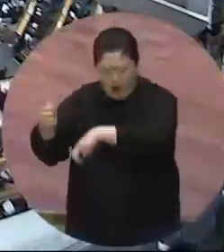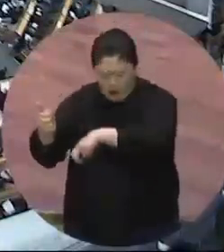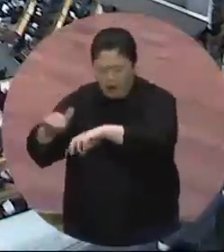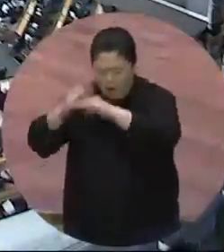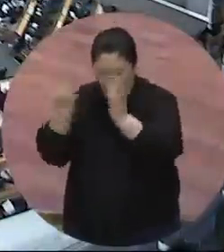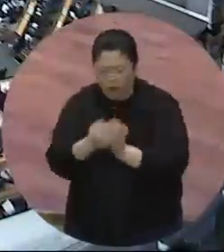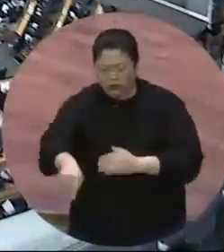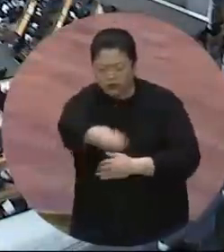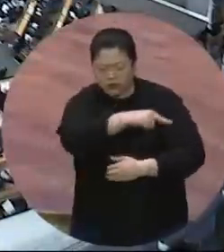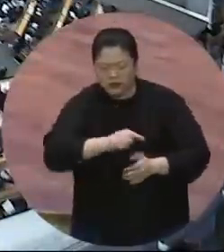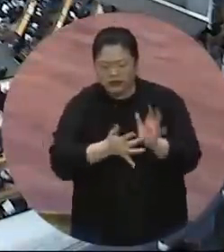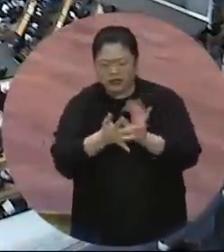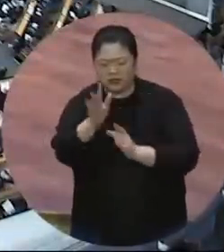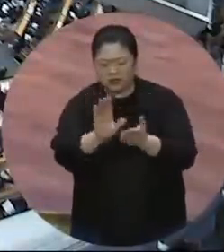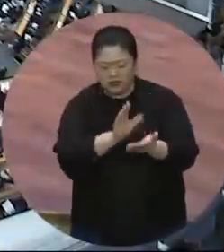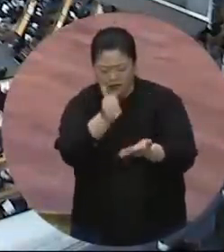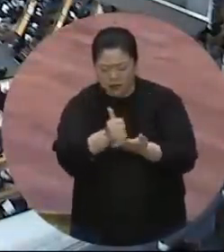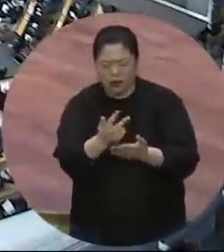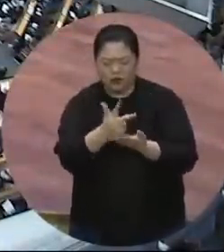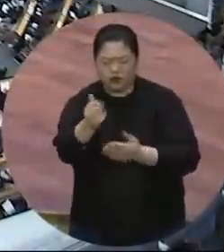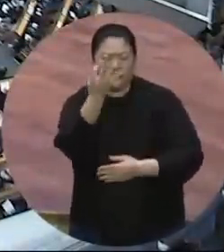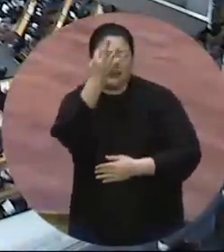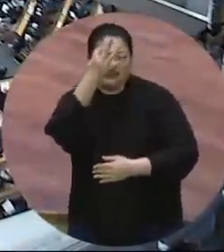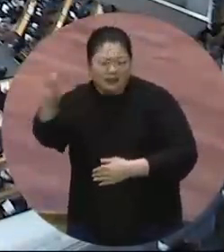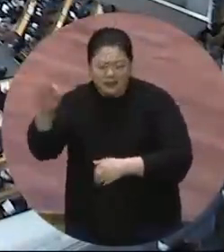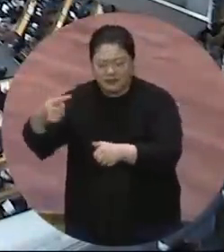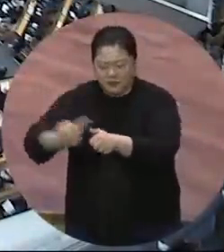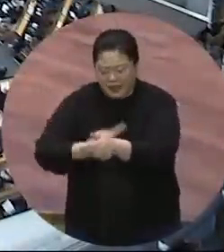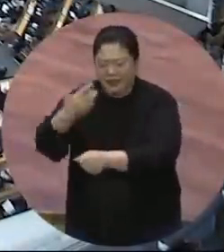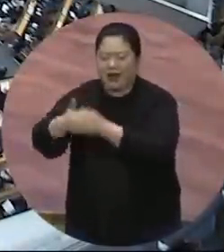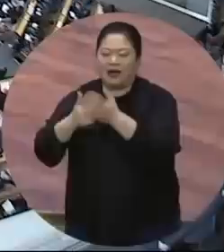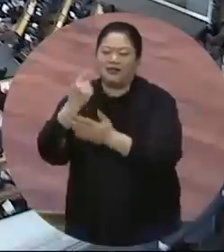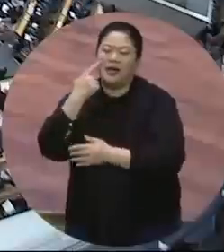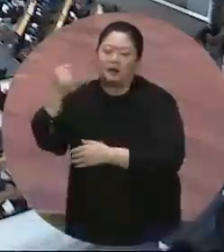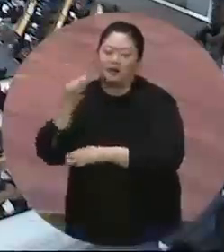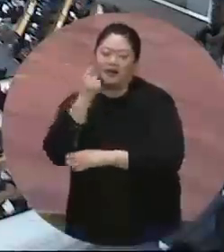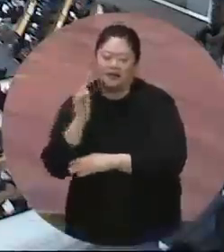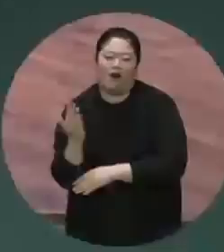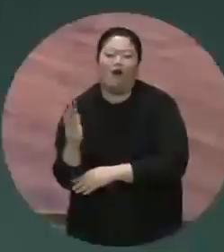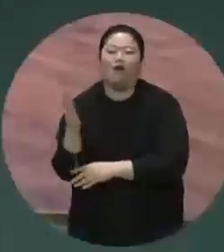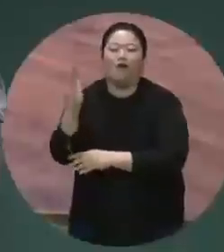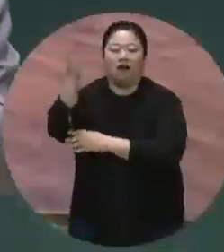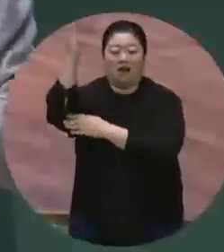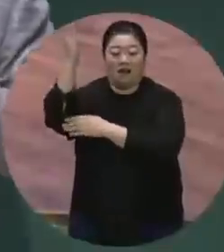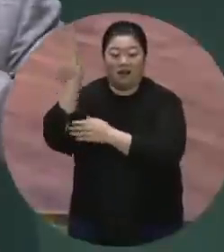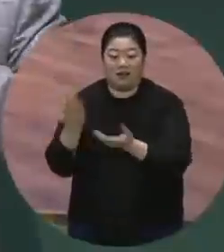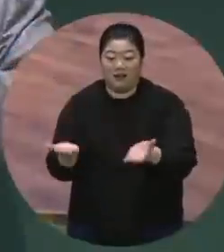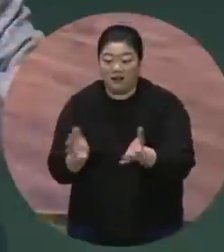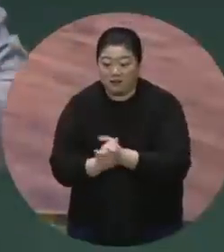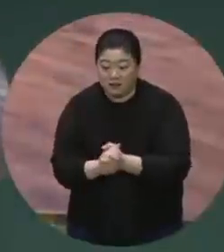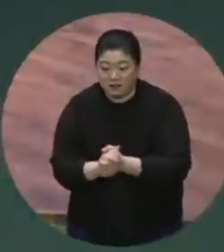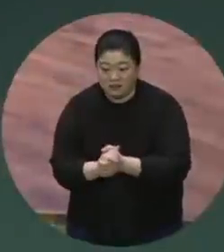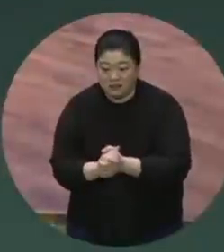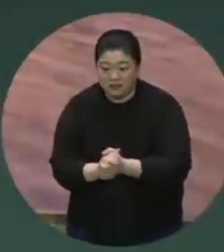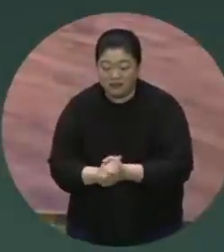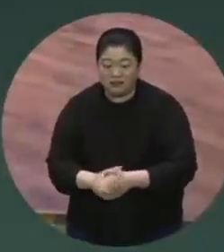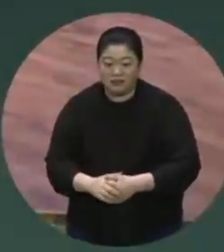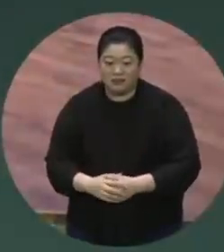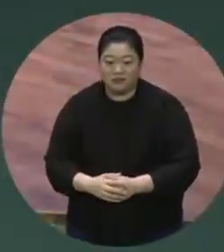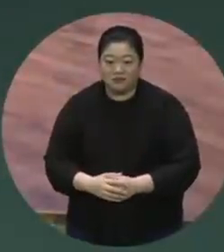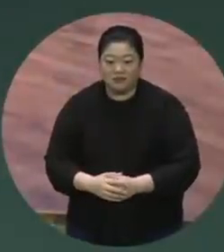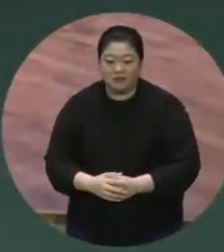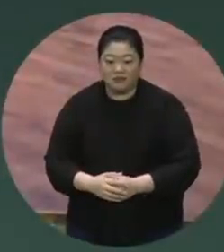그리스도를 주라 신하여 하나님 아버지께 영광을 돌리게 하셨느니라. 아멘.